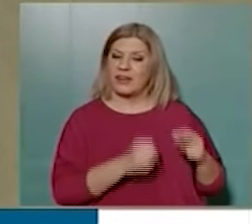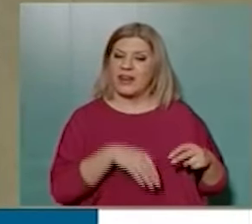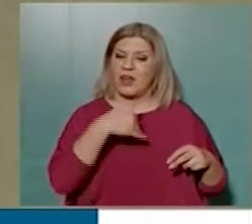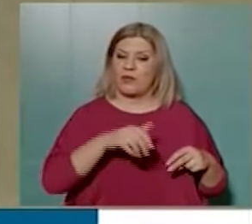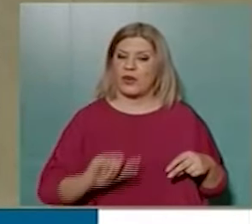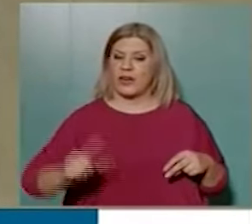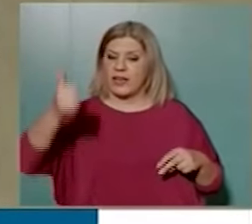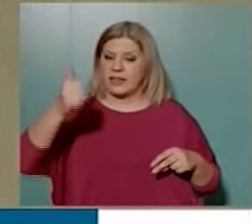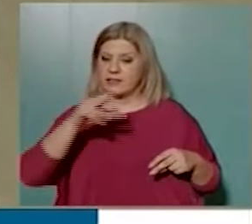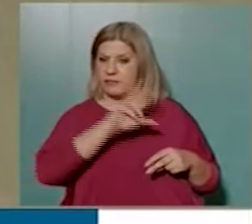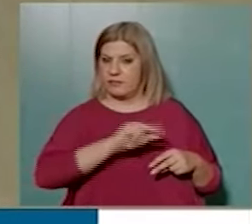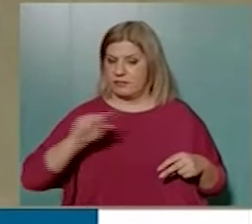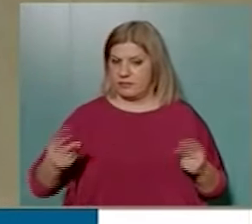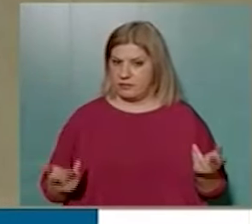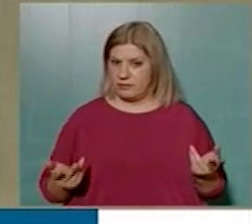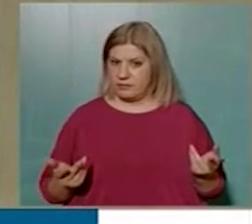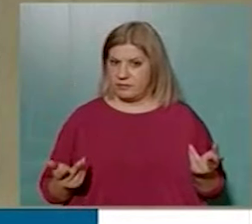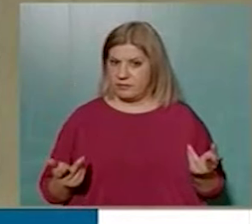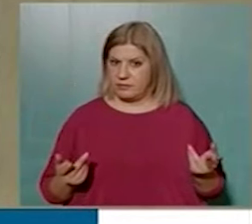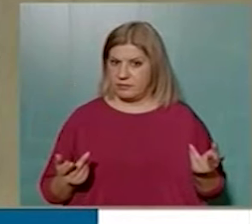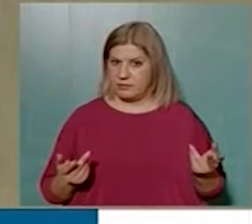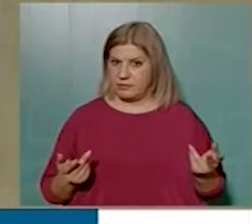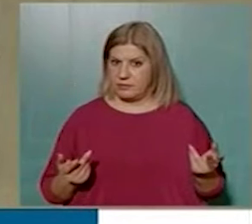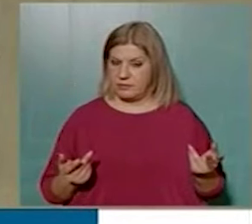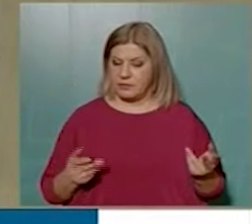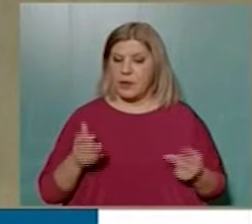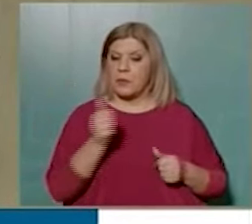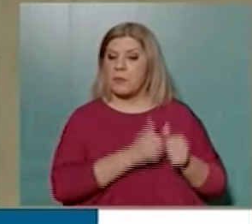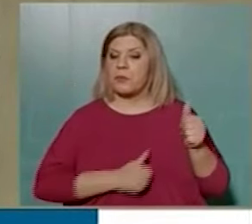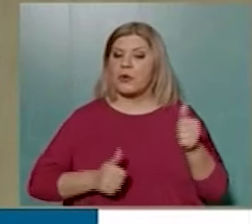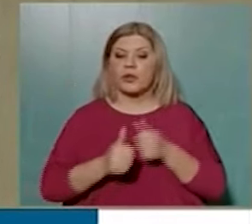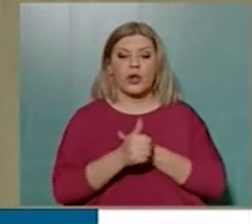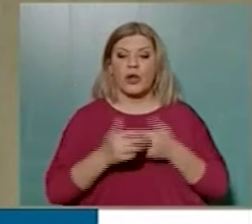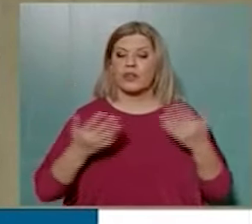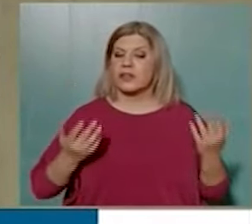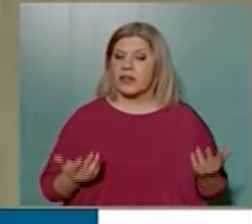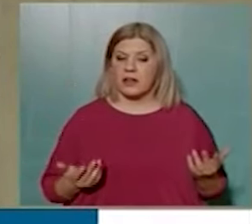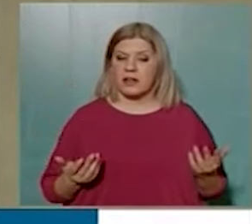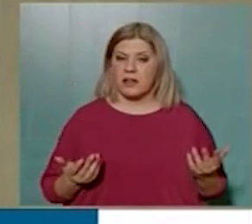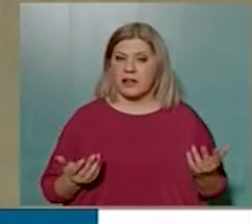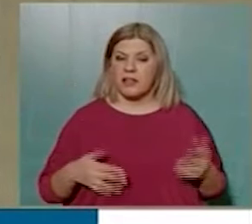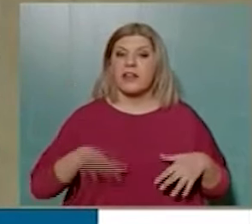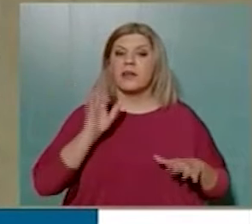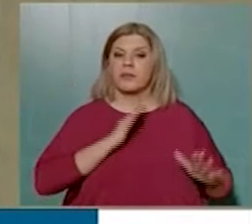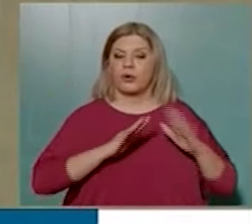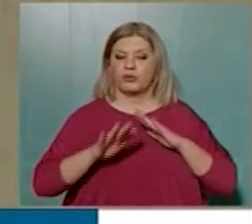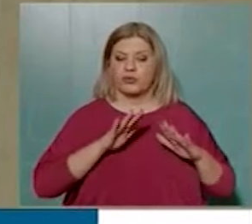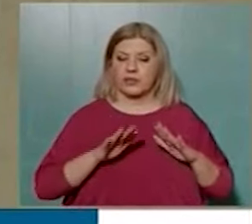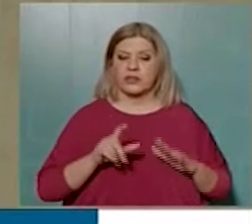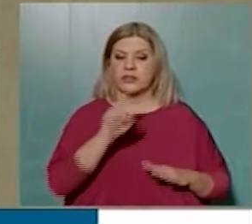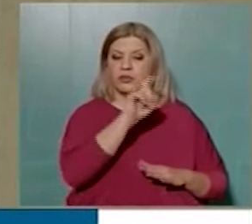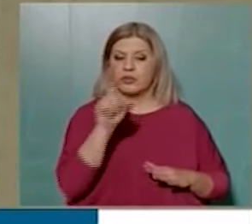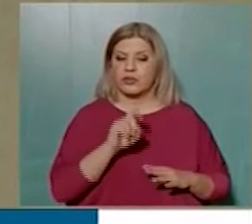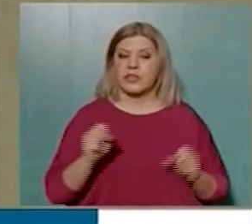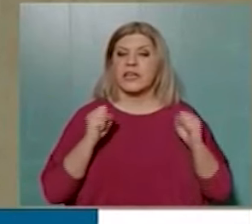λεωφόρου νίκης για παράδειγμα προτεραιότητά σας λοιπόν δεν είναι η προστασία της ζωής και